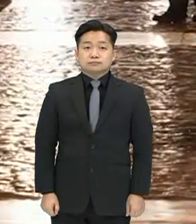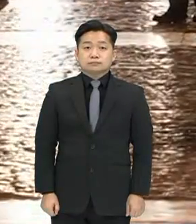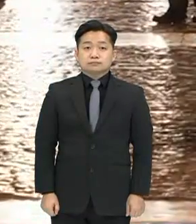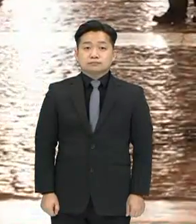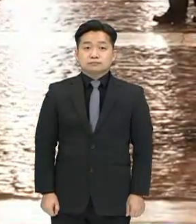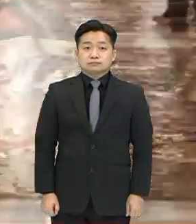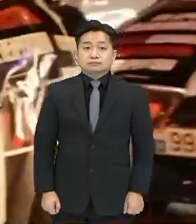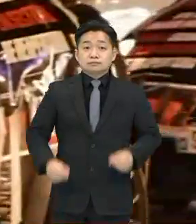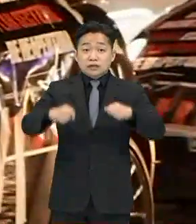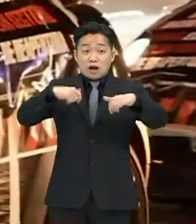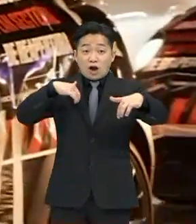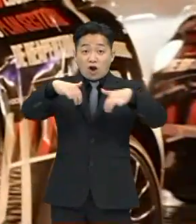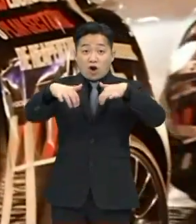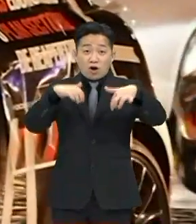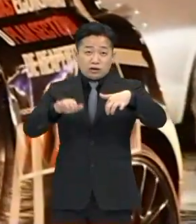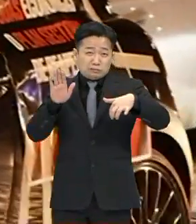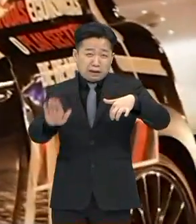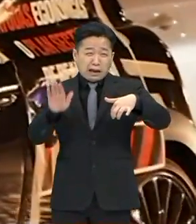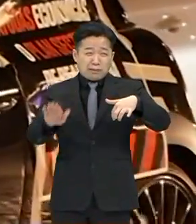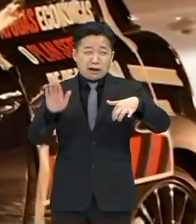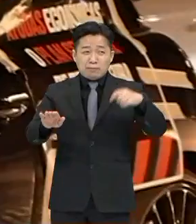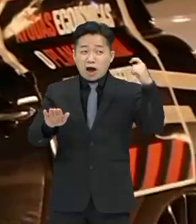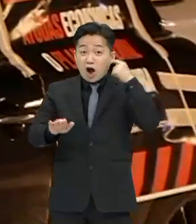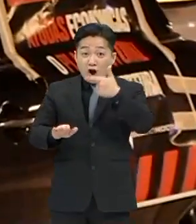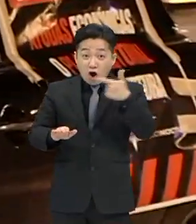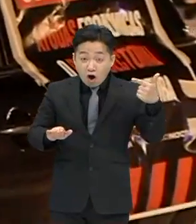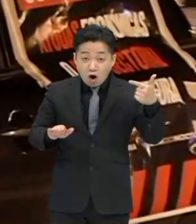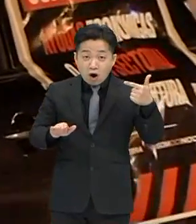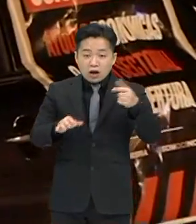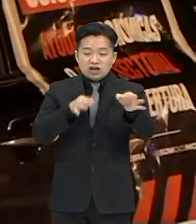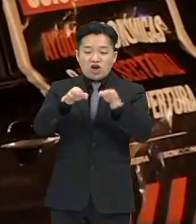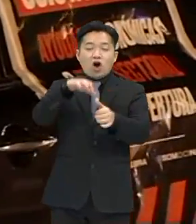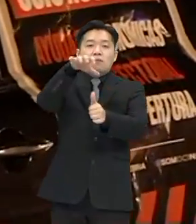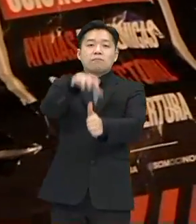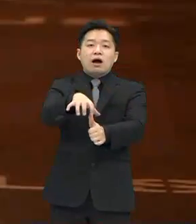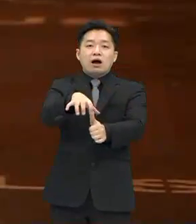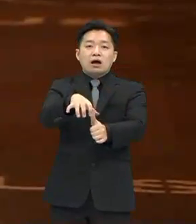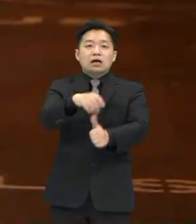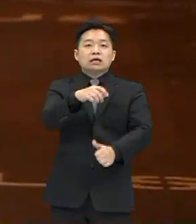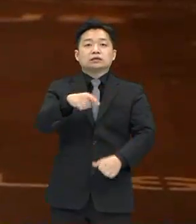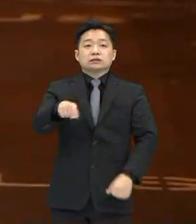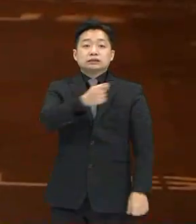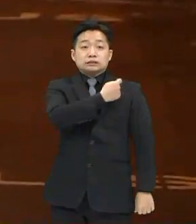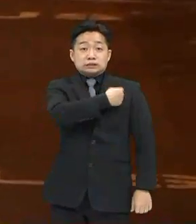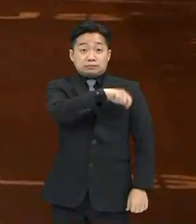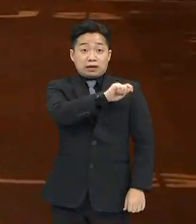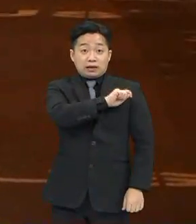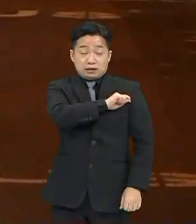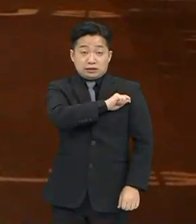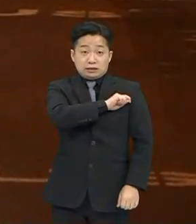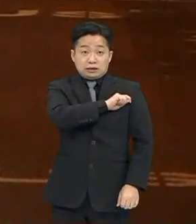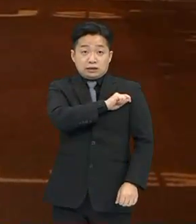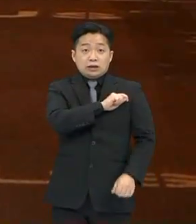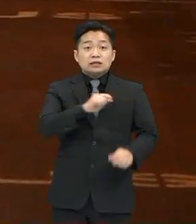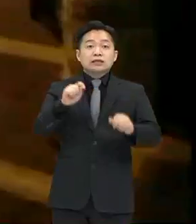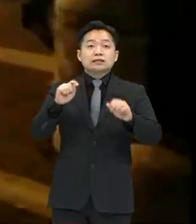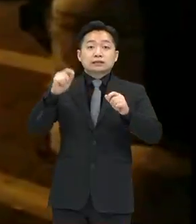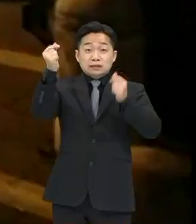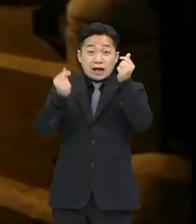한밤중 거리에 요란한 경적이 울려 퍼집니다. 영업 제한에 항의하는 스페인 나이트클럽 운영자들의 자동차